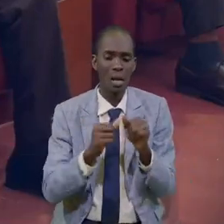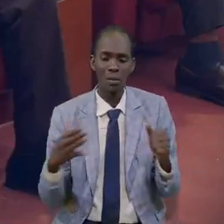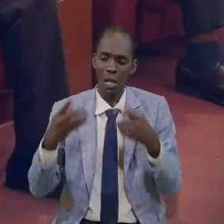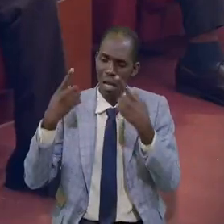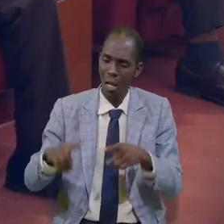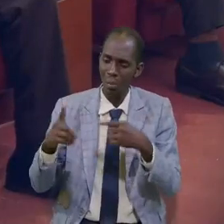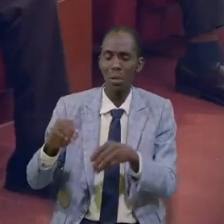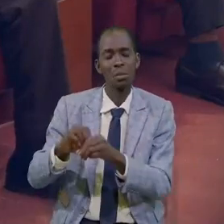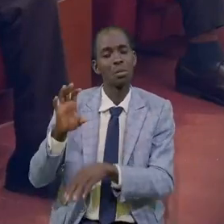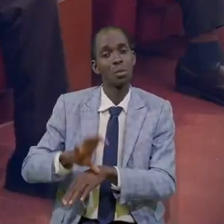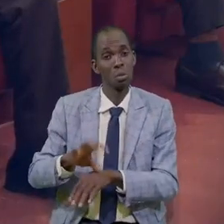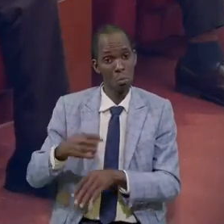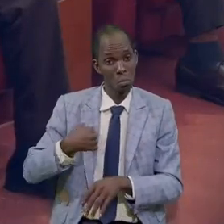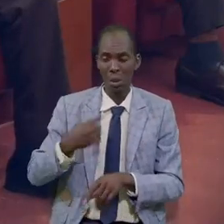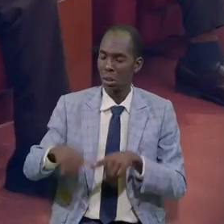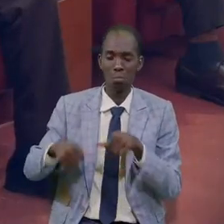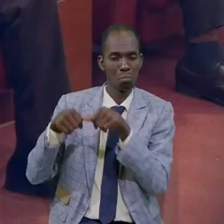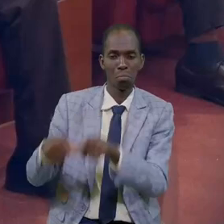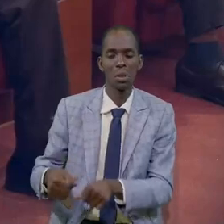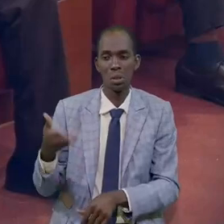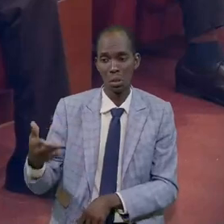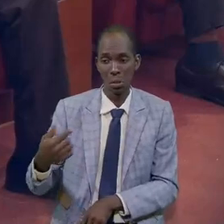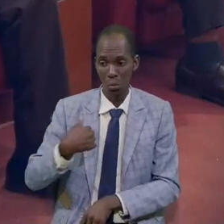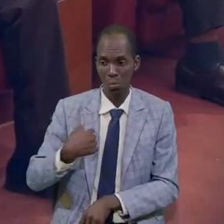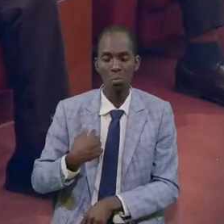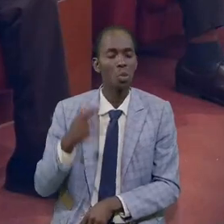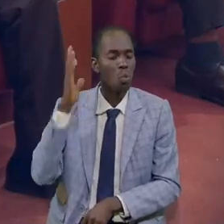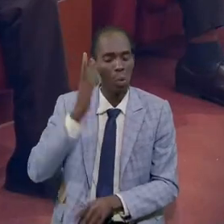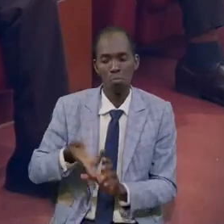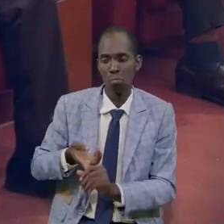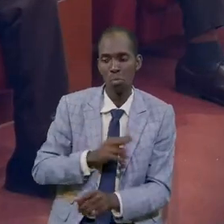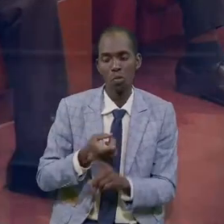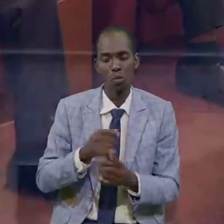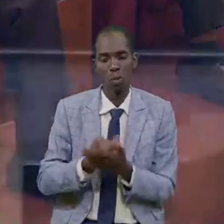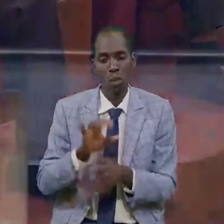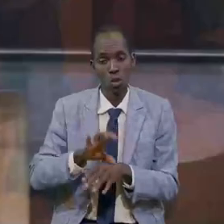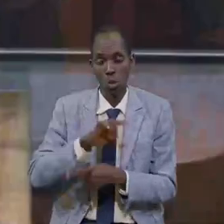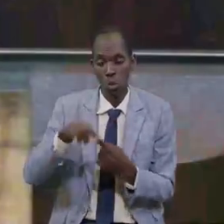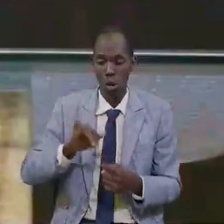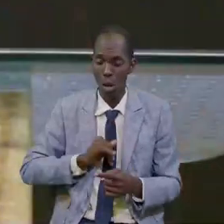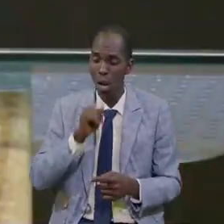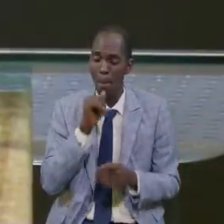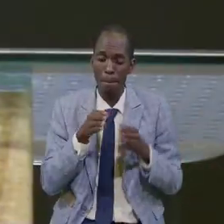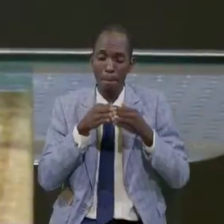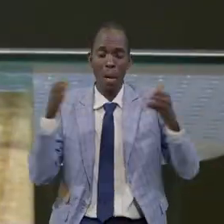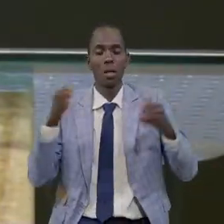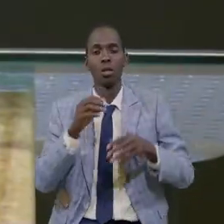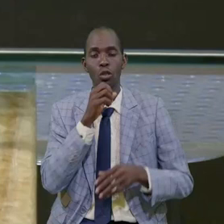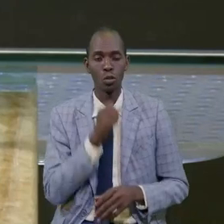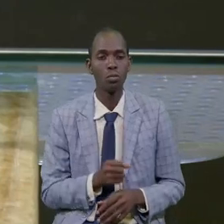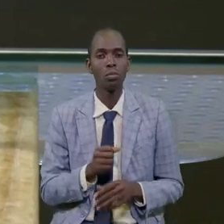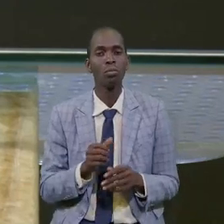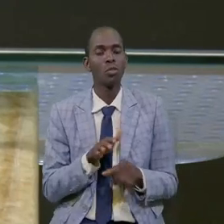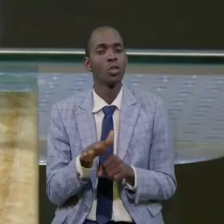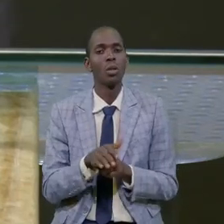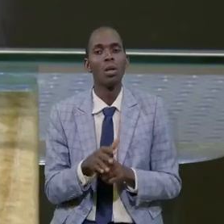l'église. Et moi, je vais quitter l'église là dès que j'aurai mon âge. On détruit la conscience